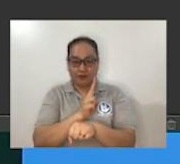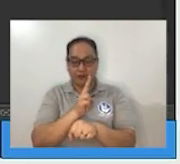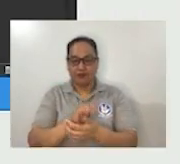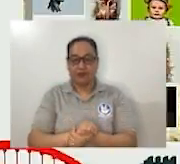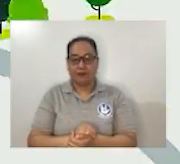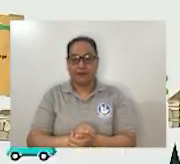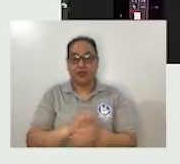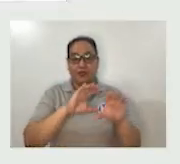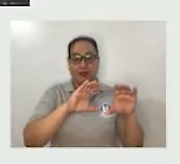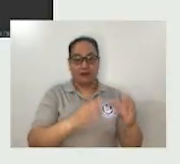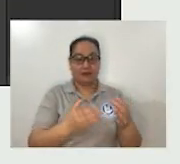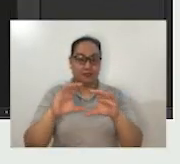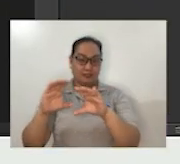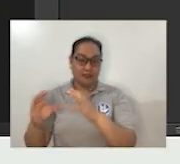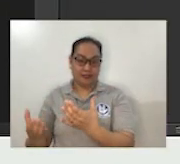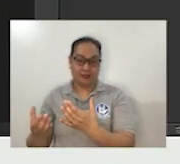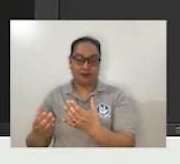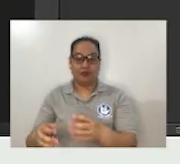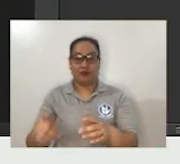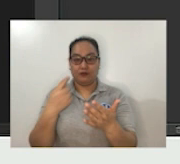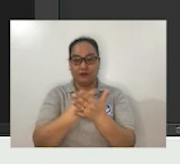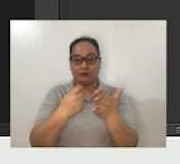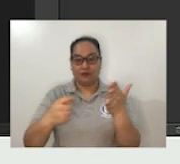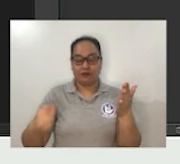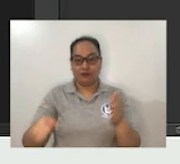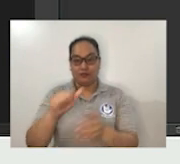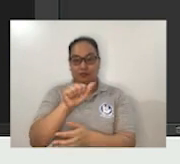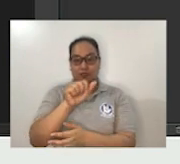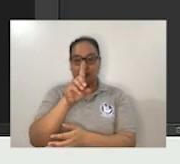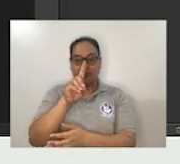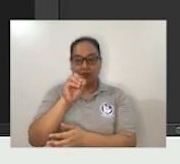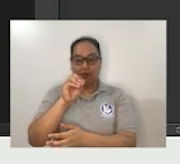There are classification of tools in Adobe Photoshop.